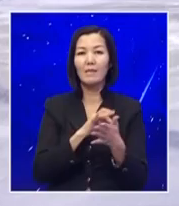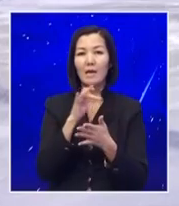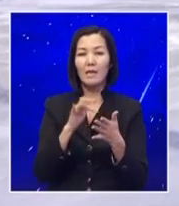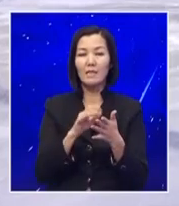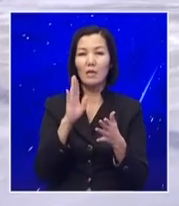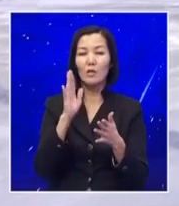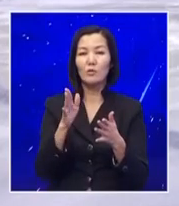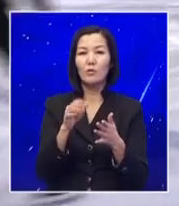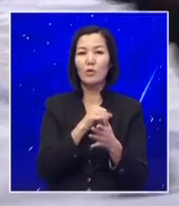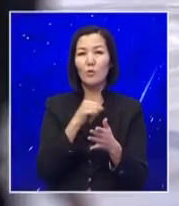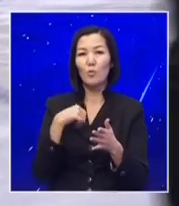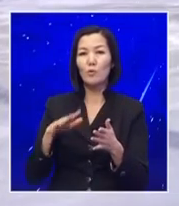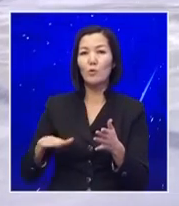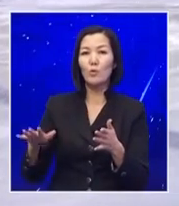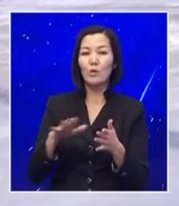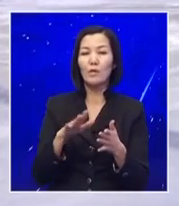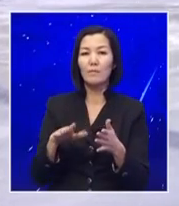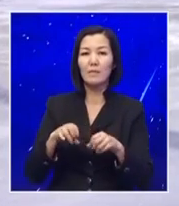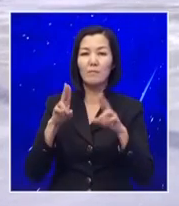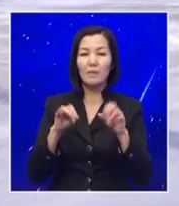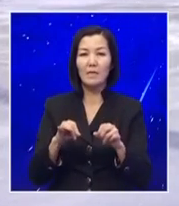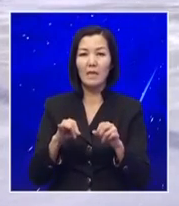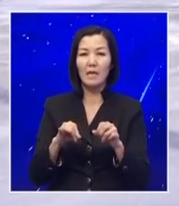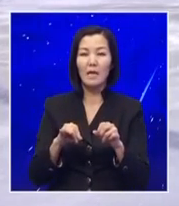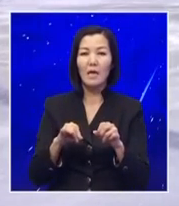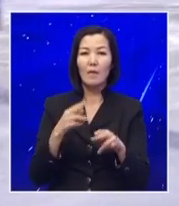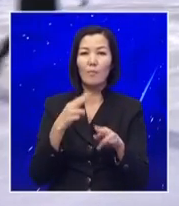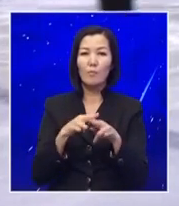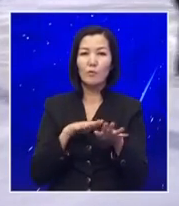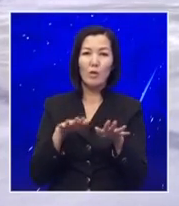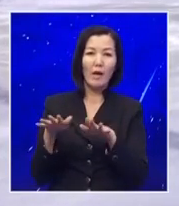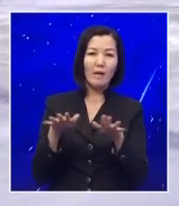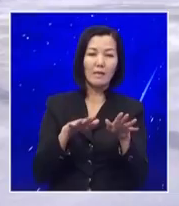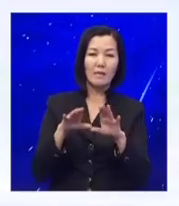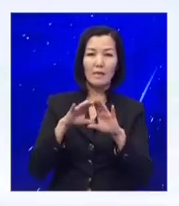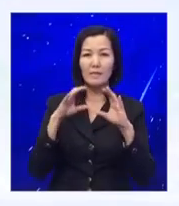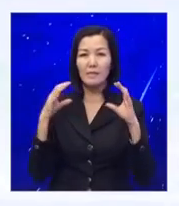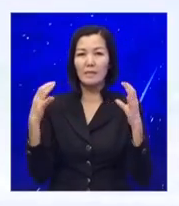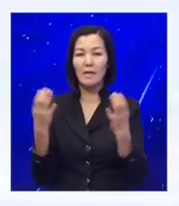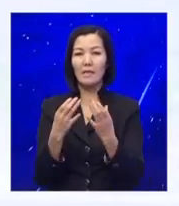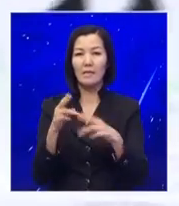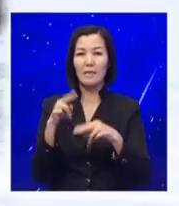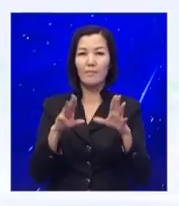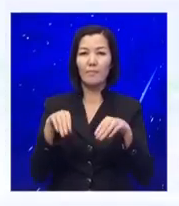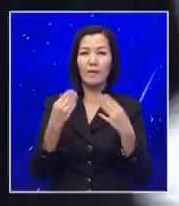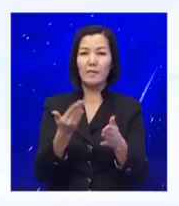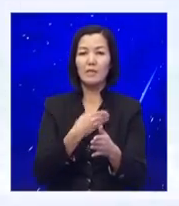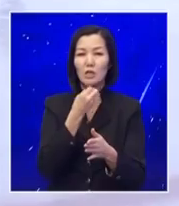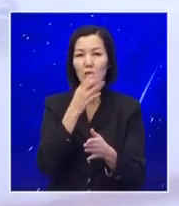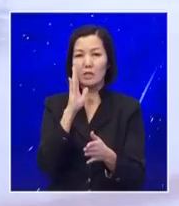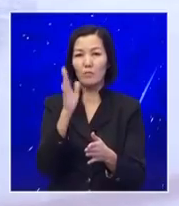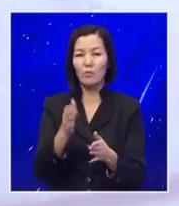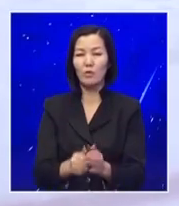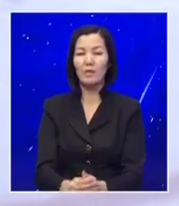Сондықтан болашақта өз өңірімізде арнаулы мұз айдыны салынып, бізге берілсе екен дейміз. Қазір күні облыстық